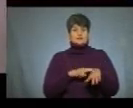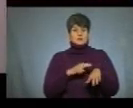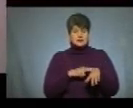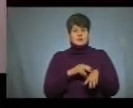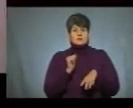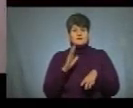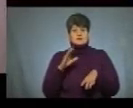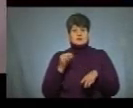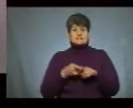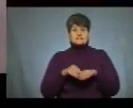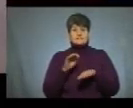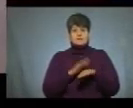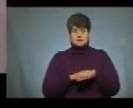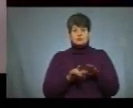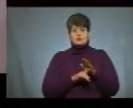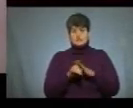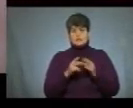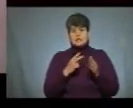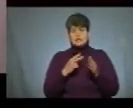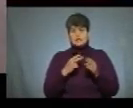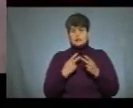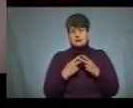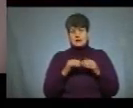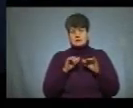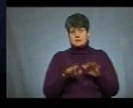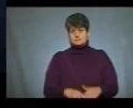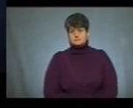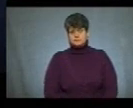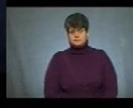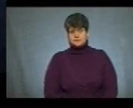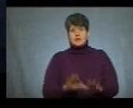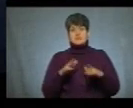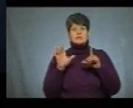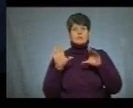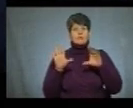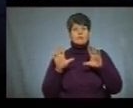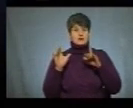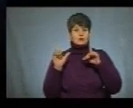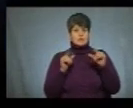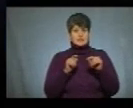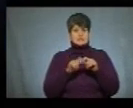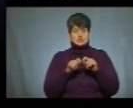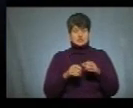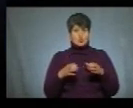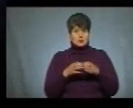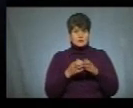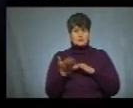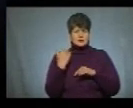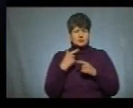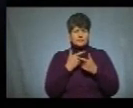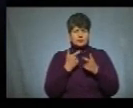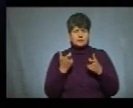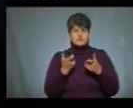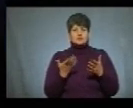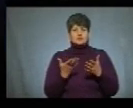за даним фактом правоохоронці розпочали кримінальне провадження. На місце події виїжджала слідча оперативна група. За попередньою інформацією, як встановили